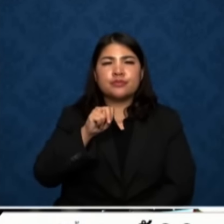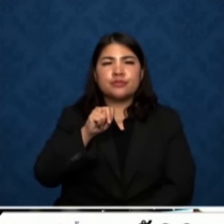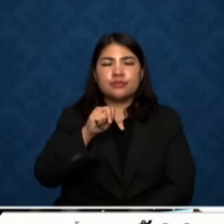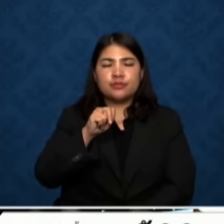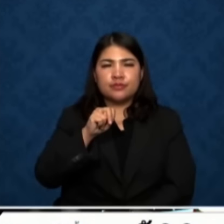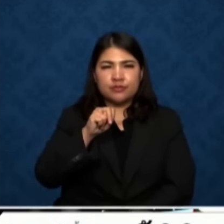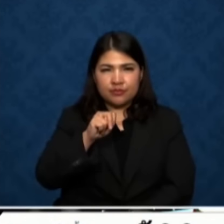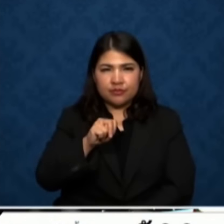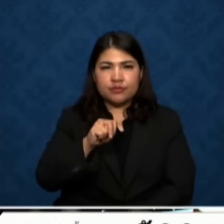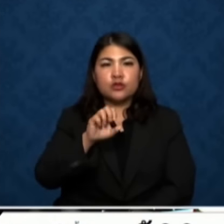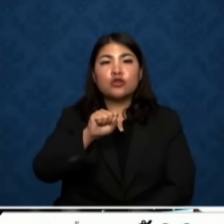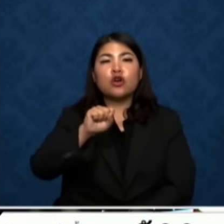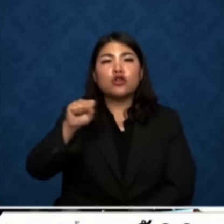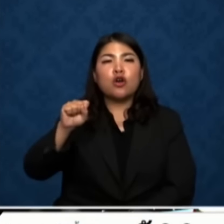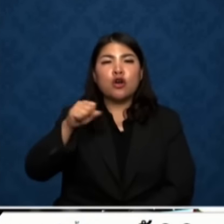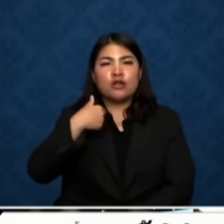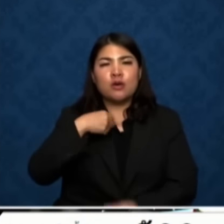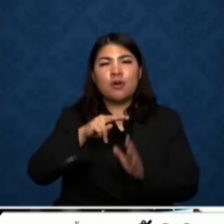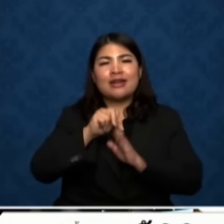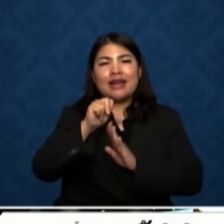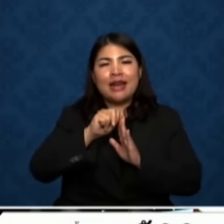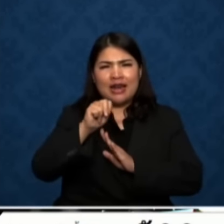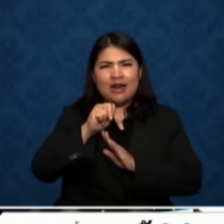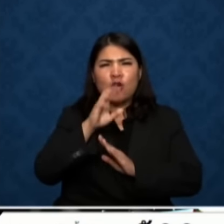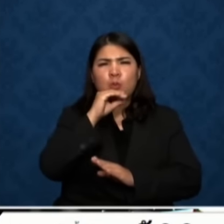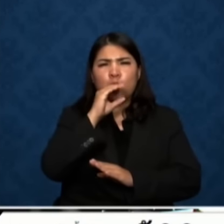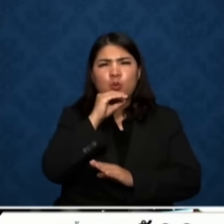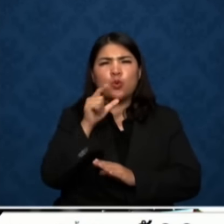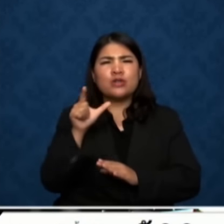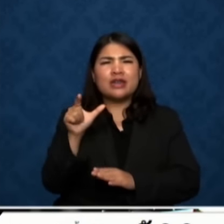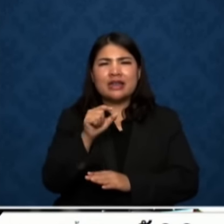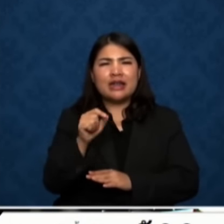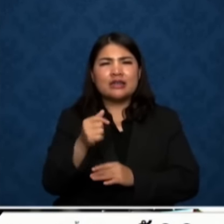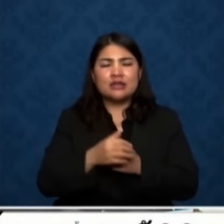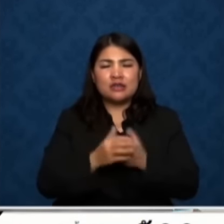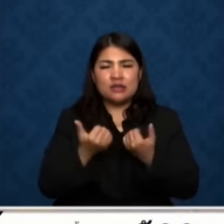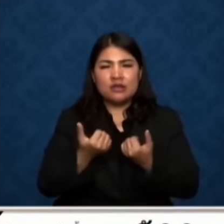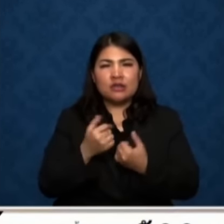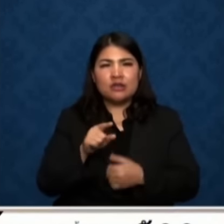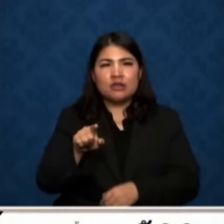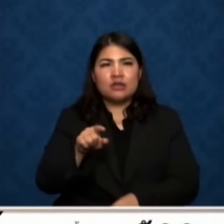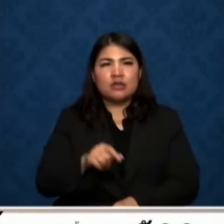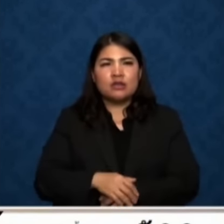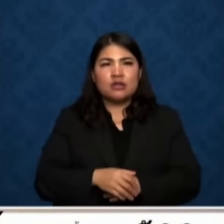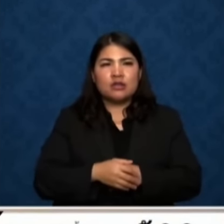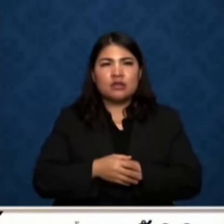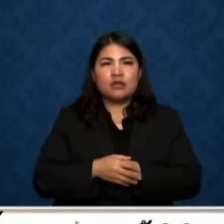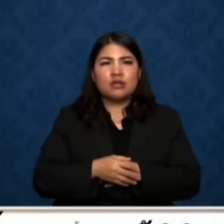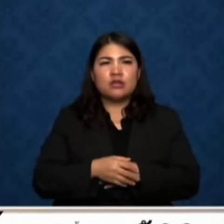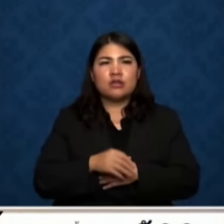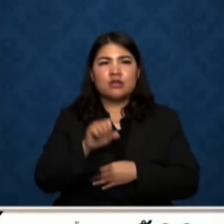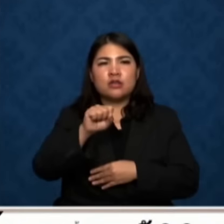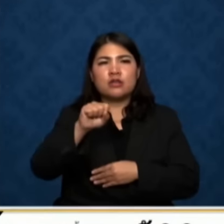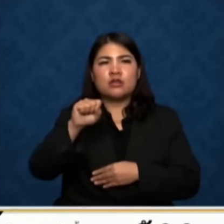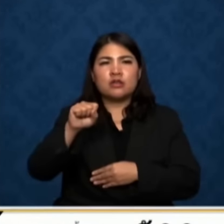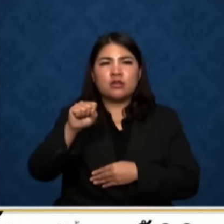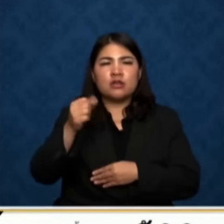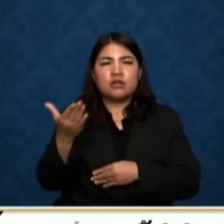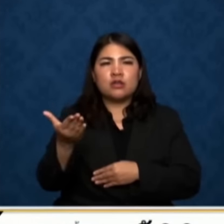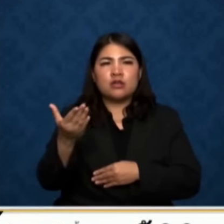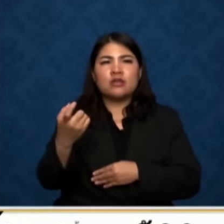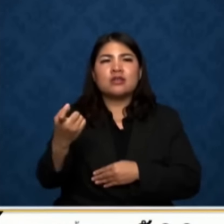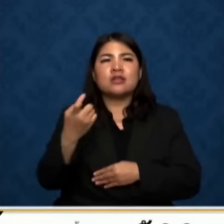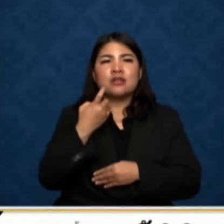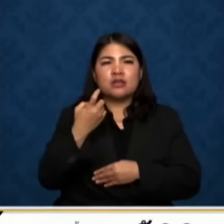ารณสุขสั้นๆครับท่านครับในข้อซักถามของท่านสมาชิกคุณหมอวาโยนะครับในประเด็น